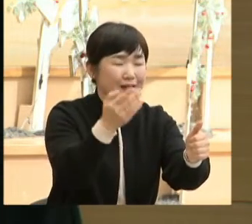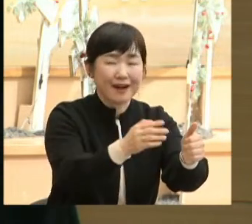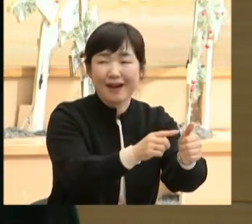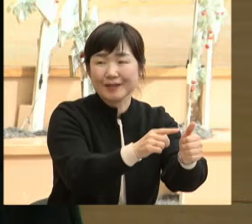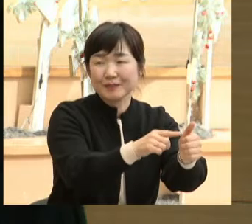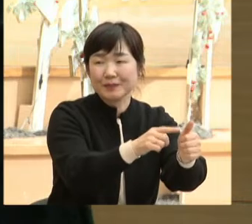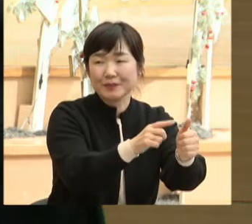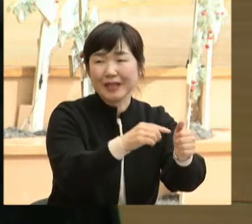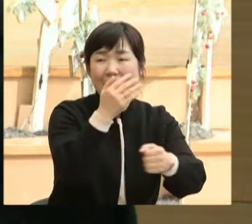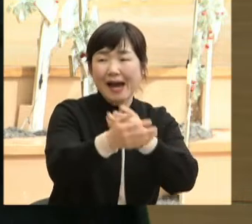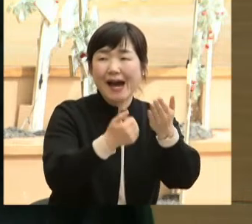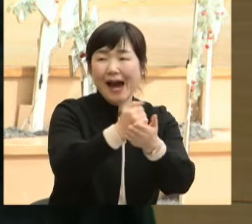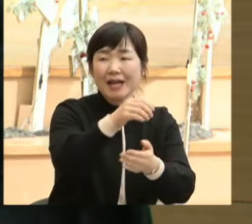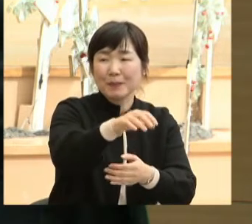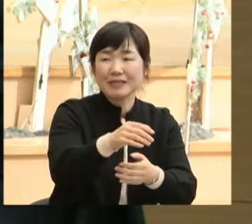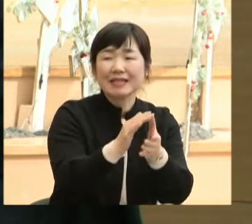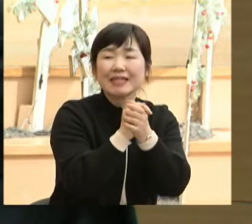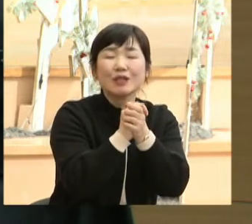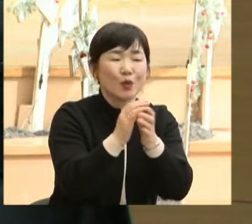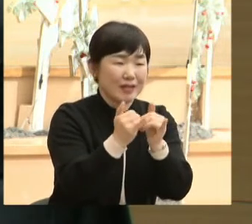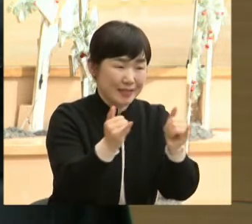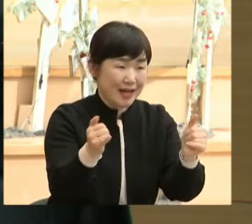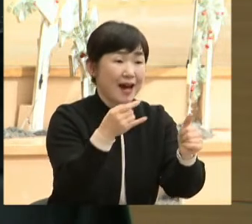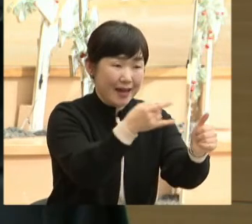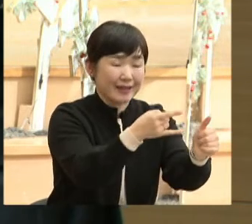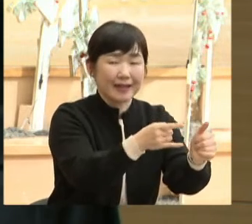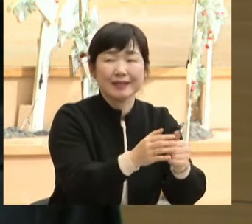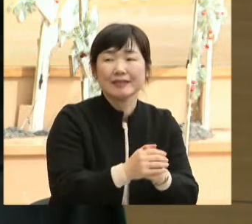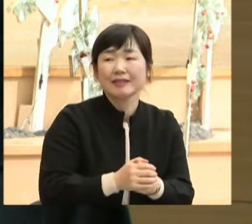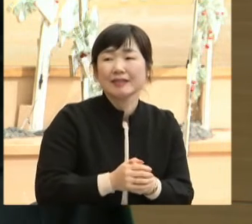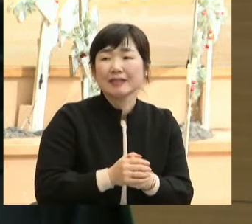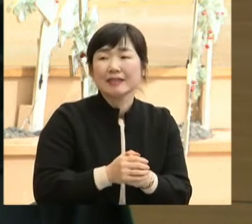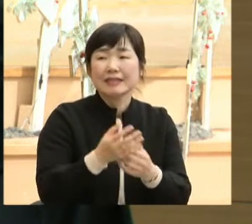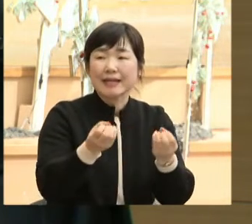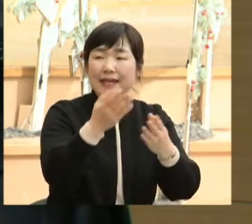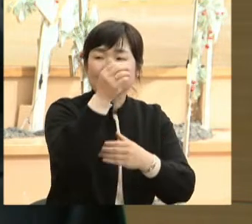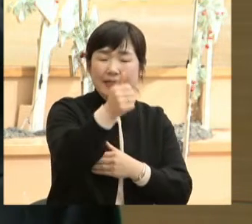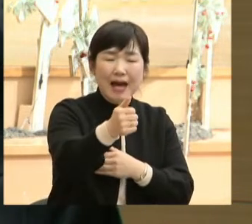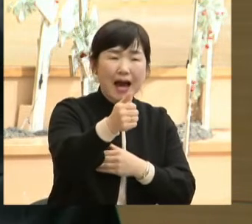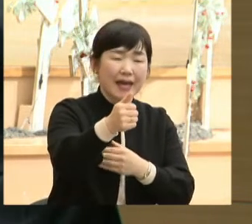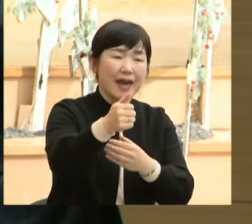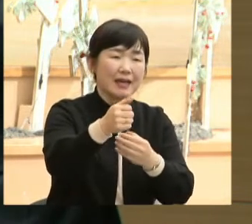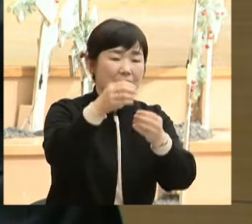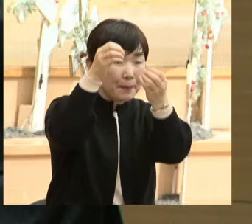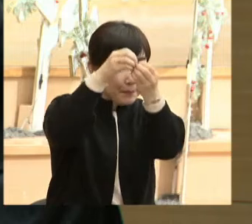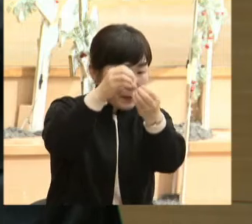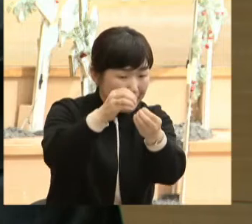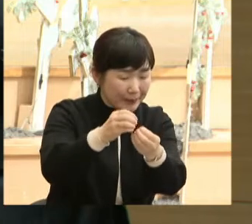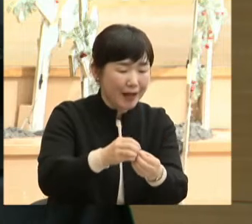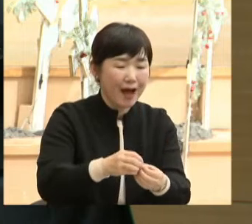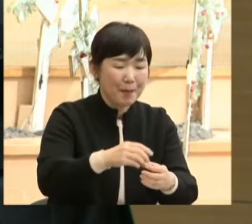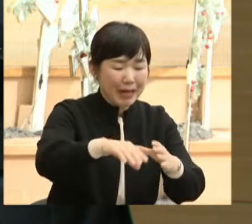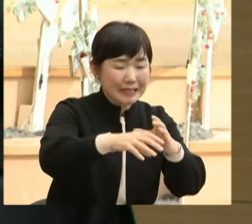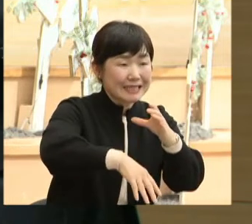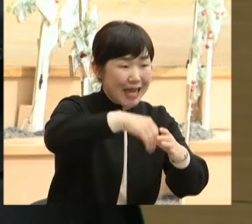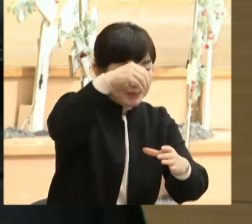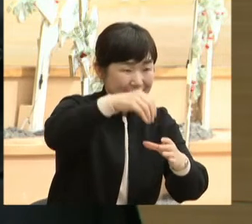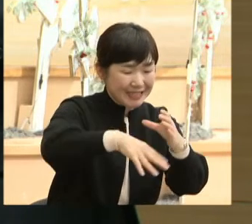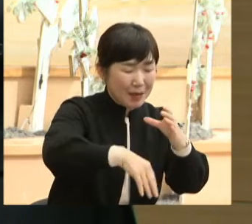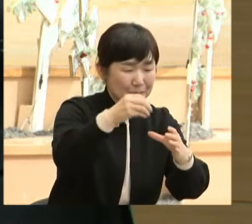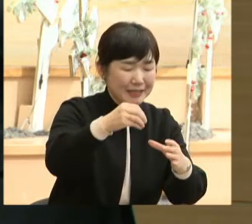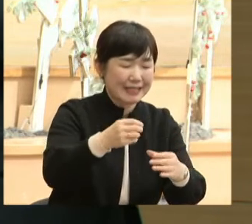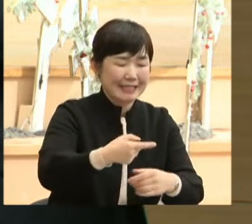하는 자에게 어떻게 하냐면 제비를 뽑아서 성전에